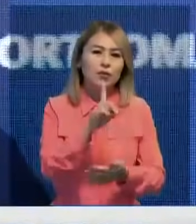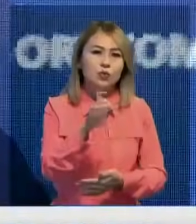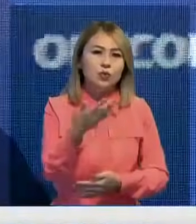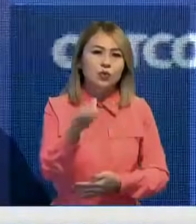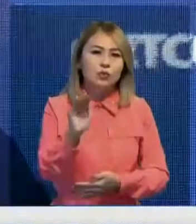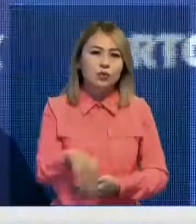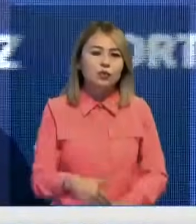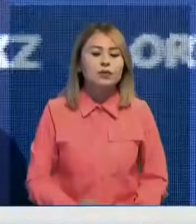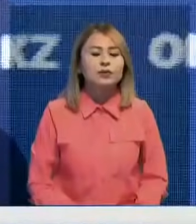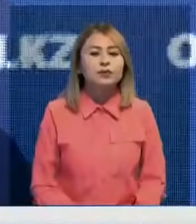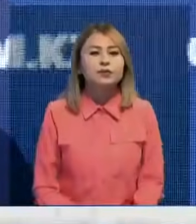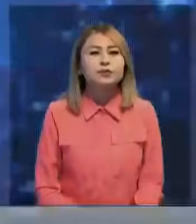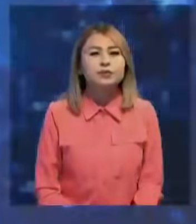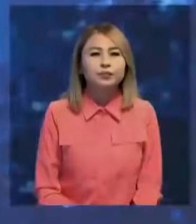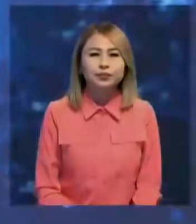көлемінде төленеді.